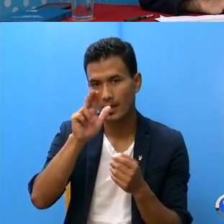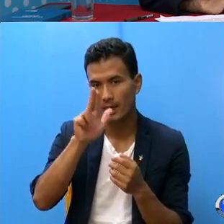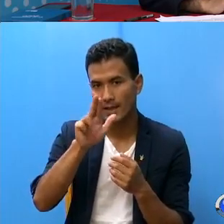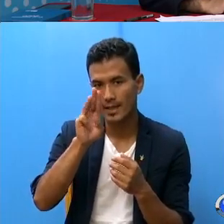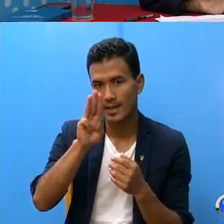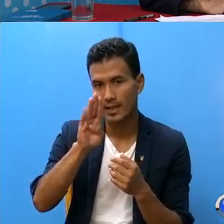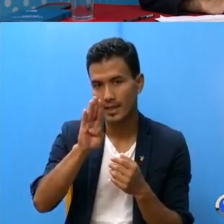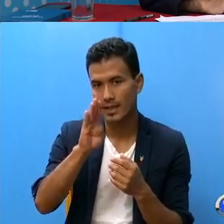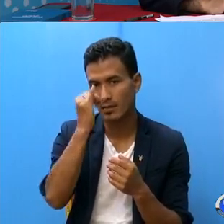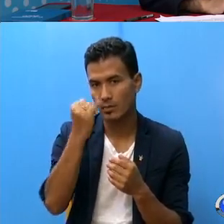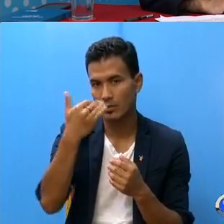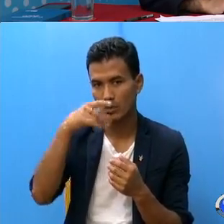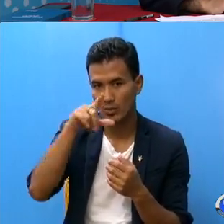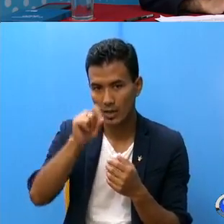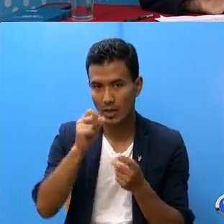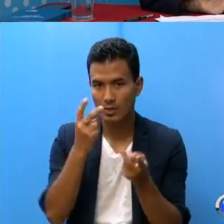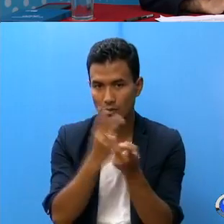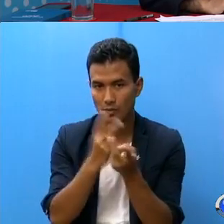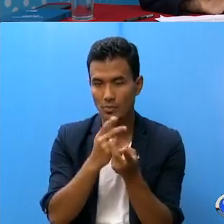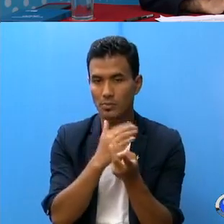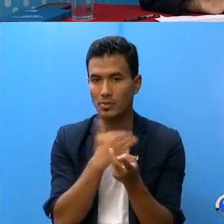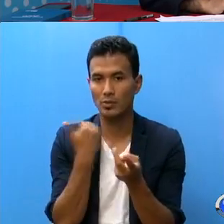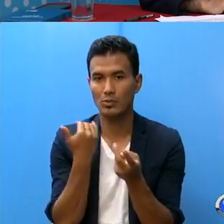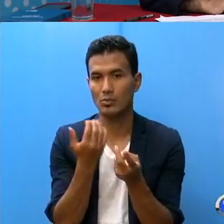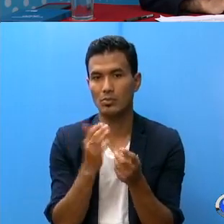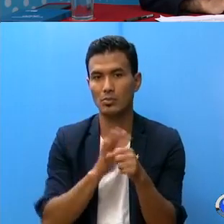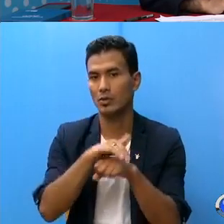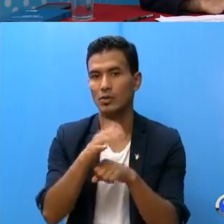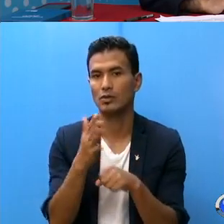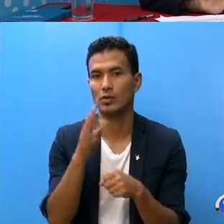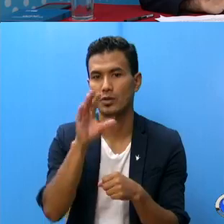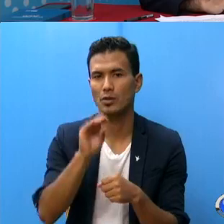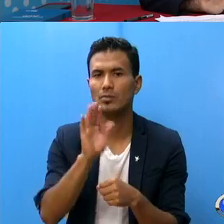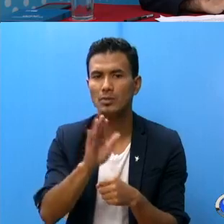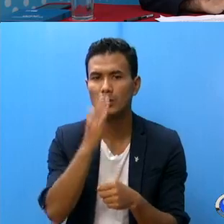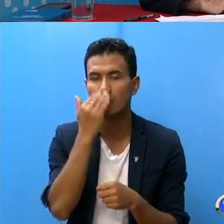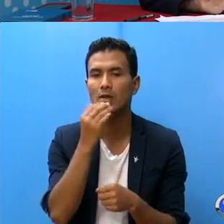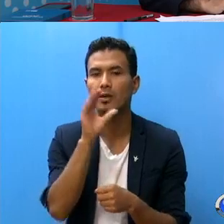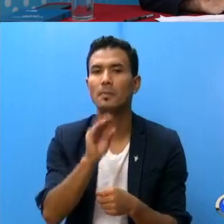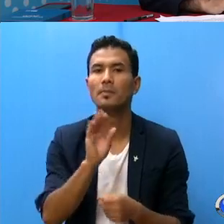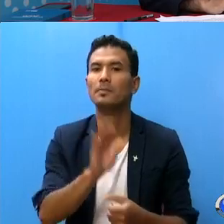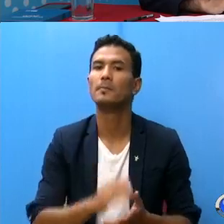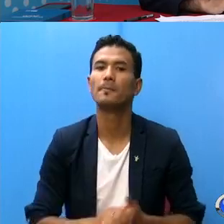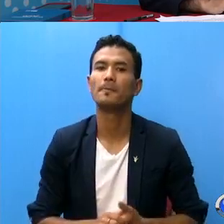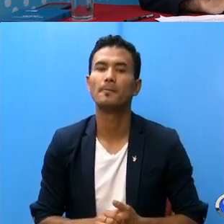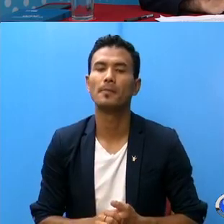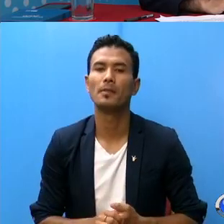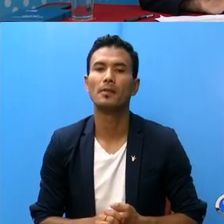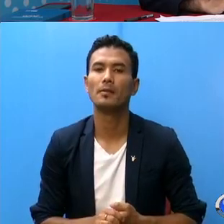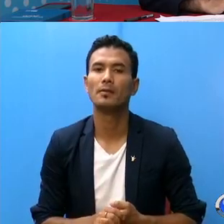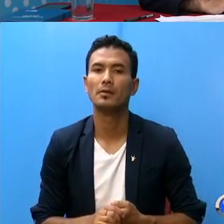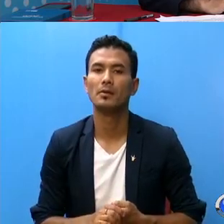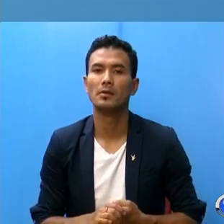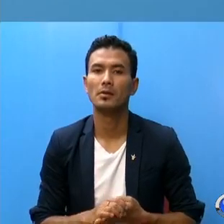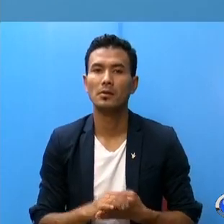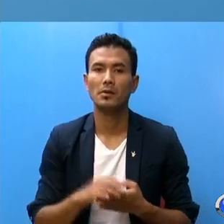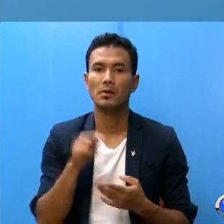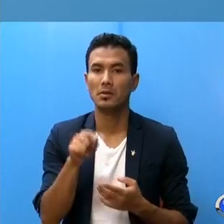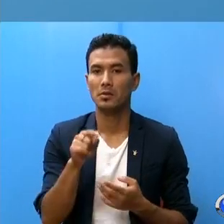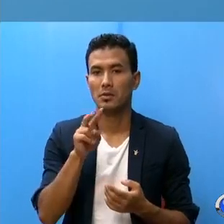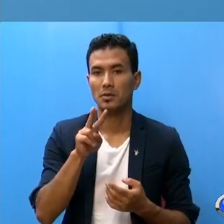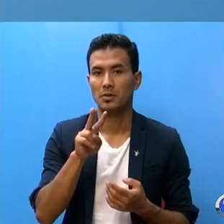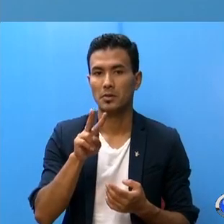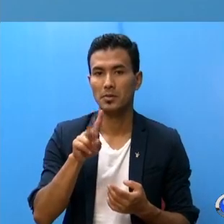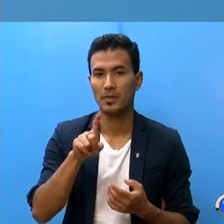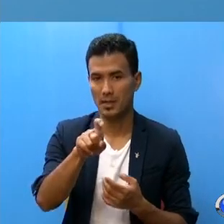है. प्रूंस मुली खाना तुम अवरोड